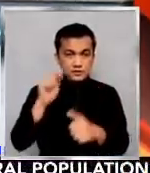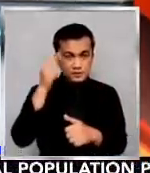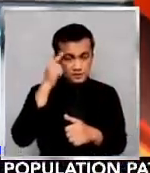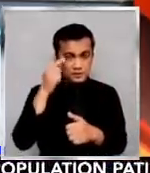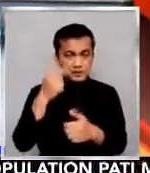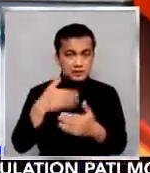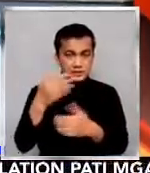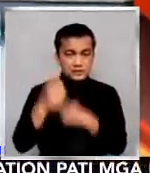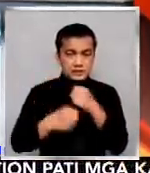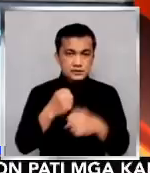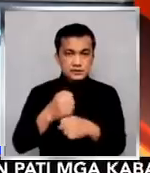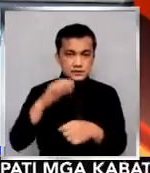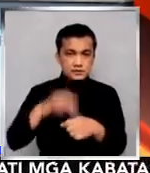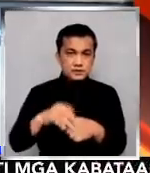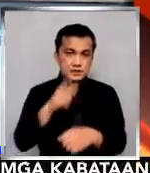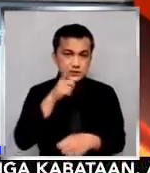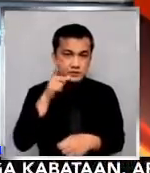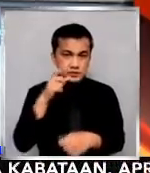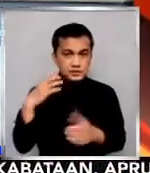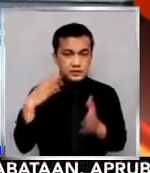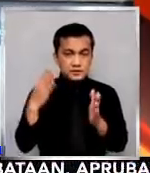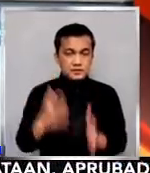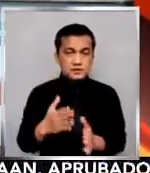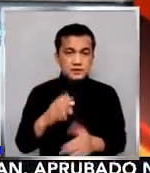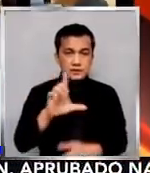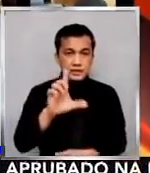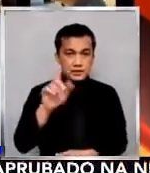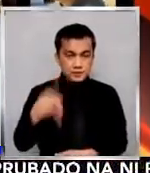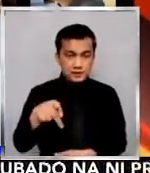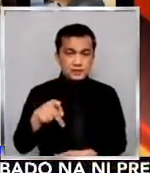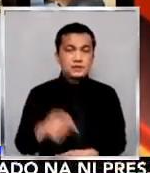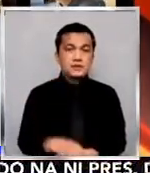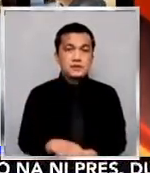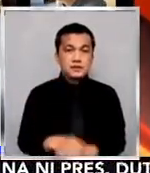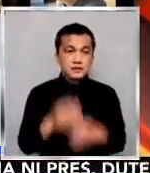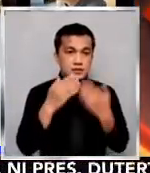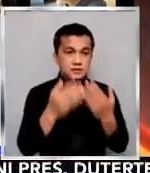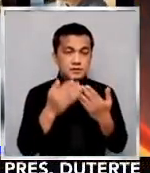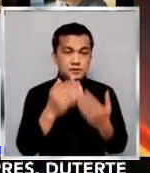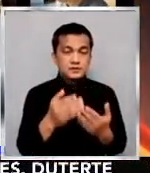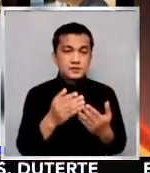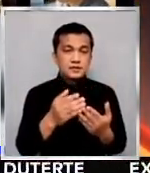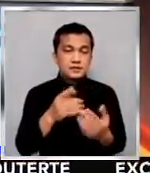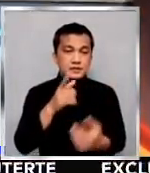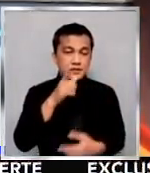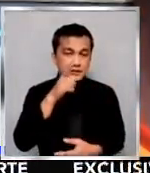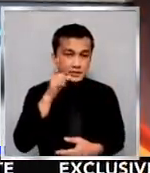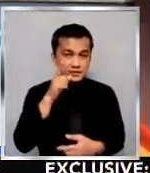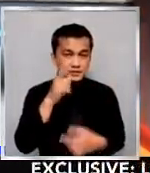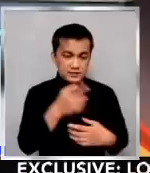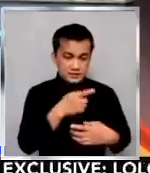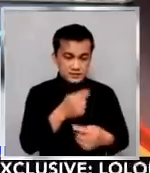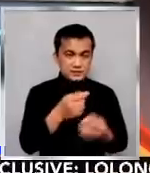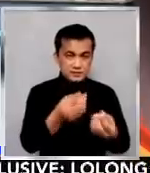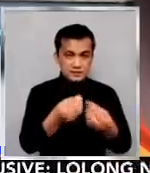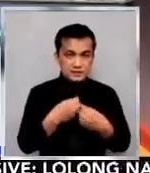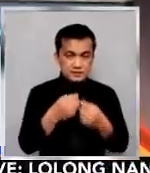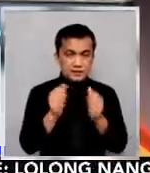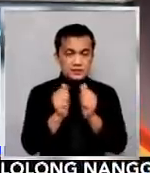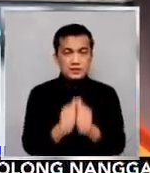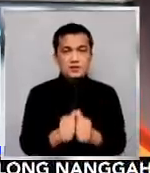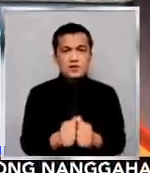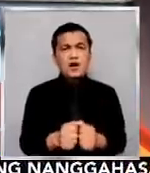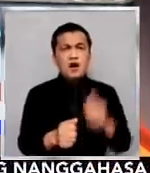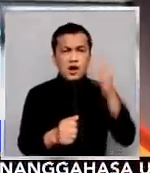ang chairperson ng Liberal Party. Nagpasalamat si Robredo sa tiwalang ibinigay ng mga kapartido. Alam kong tumatakbo yung